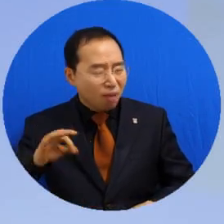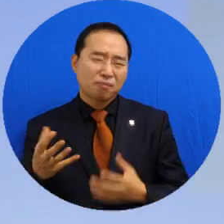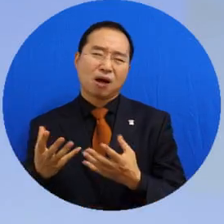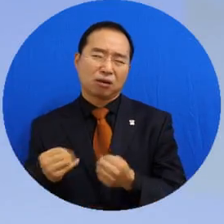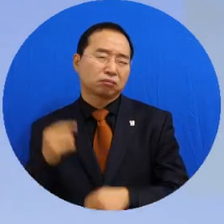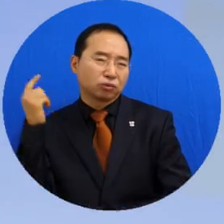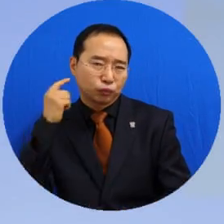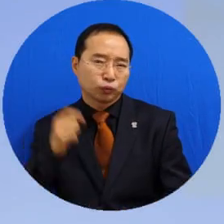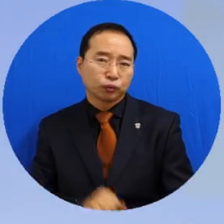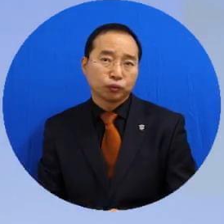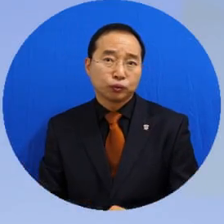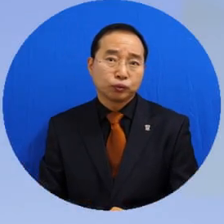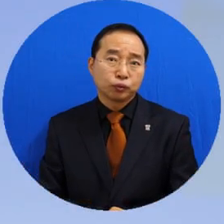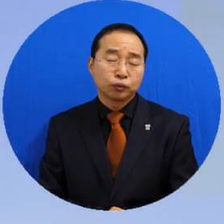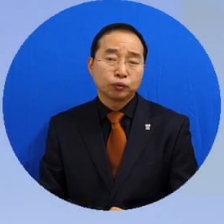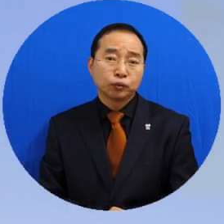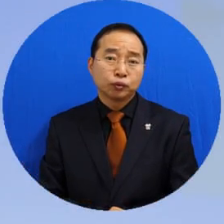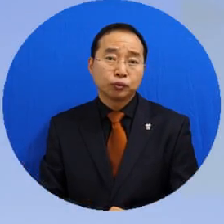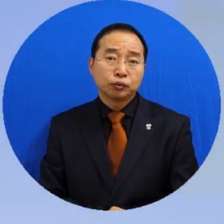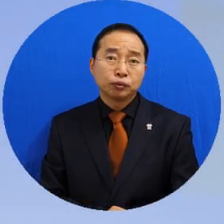해도 지금처럼 한국에서